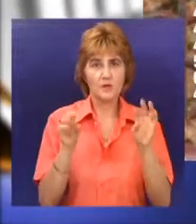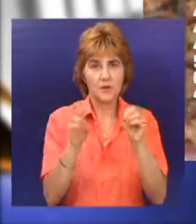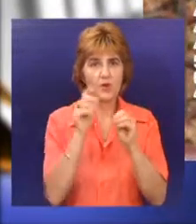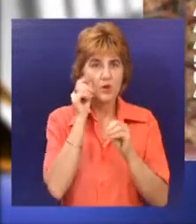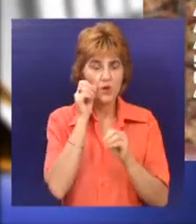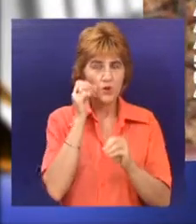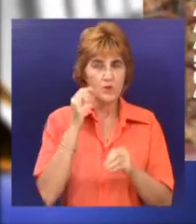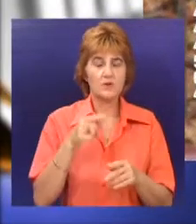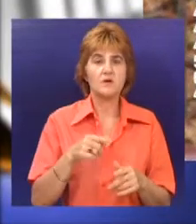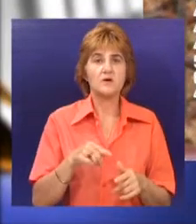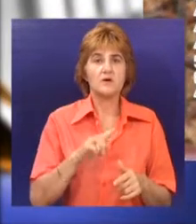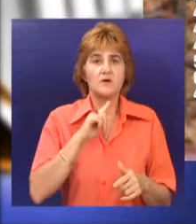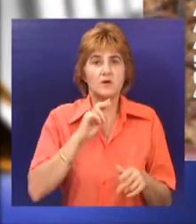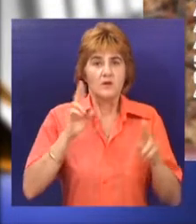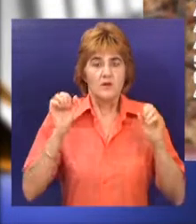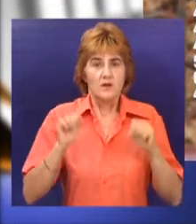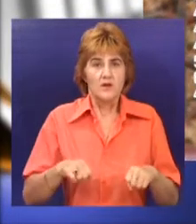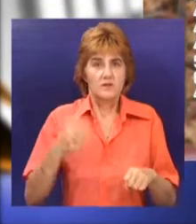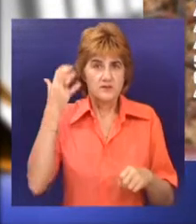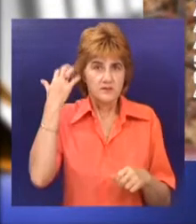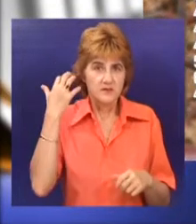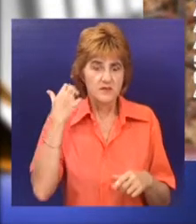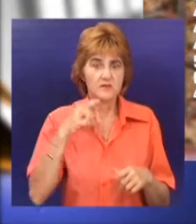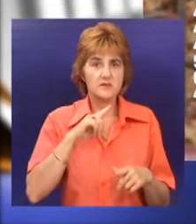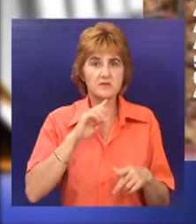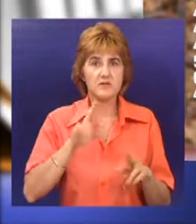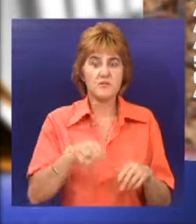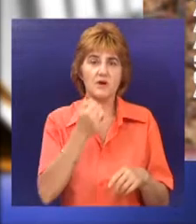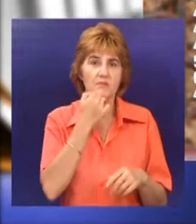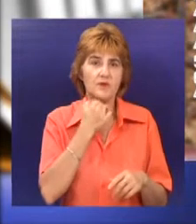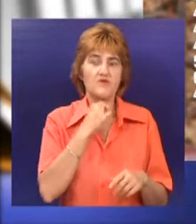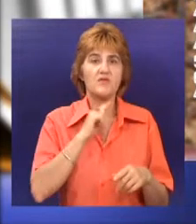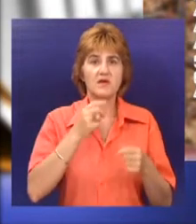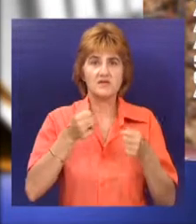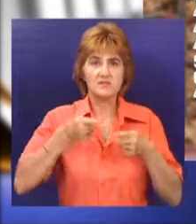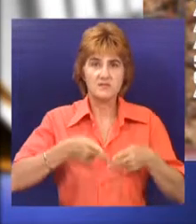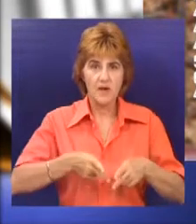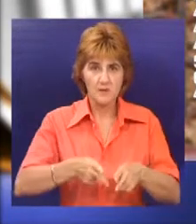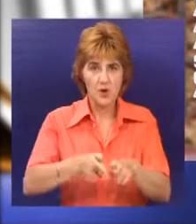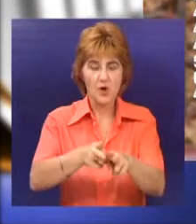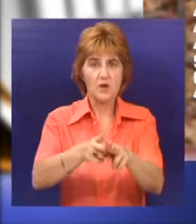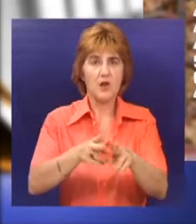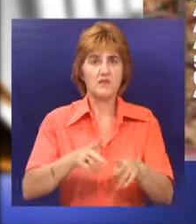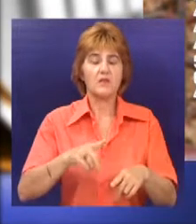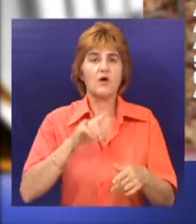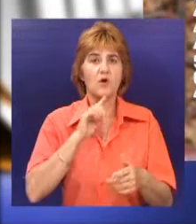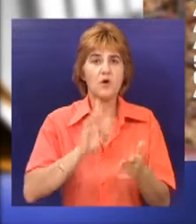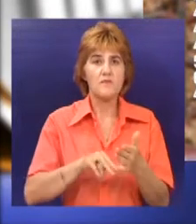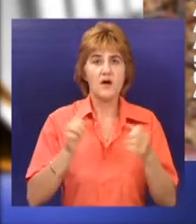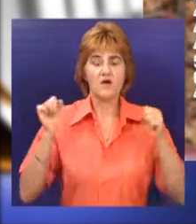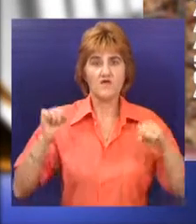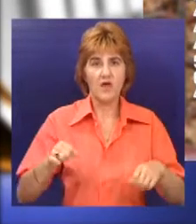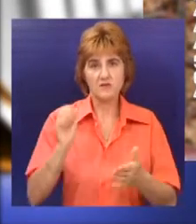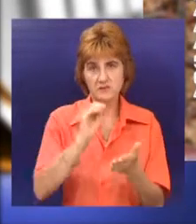će biti otkupljivana od registrovanih poljoprivrednih gazdinstava u individualnom sektoru i zemljoradničkih zadruga koje moraju imati